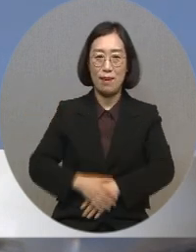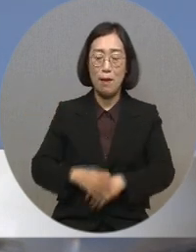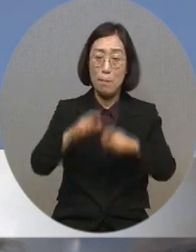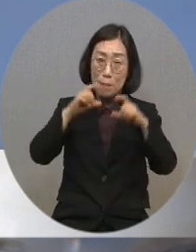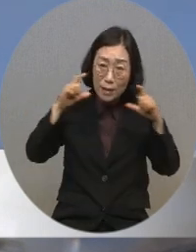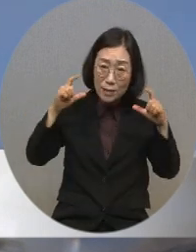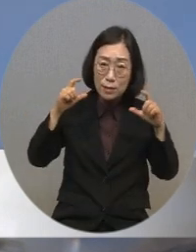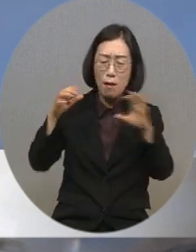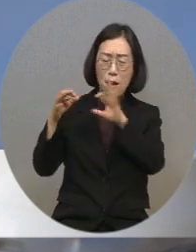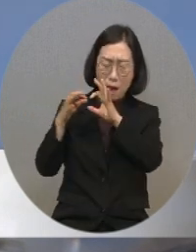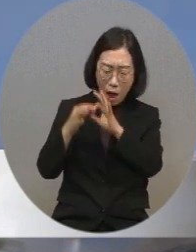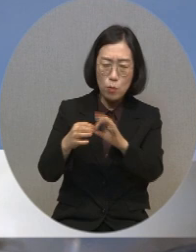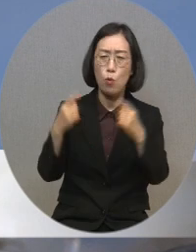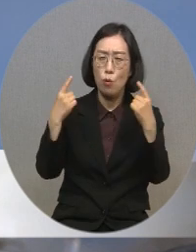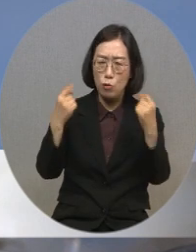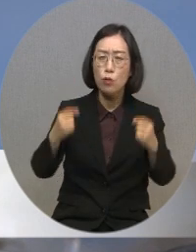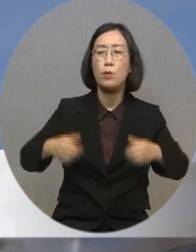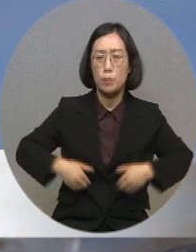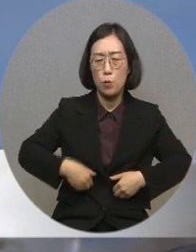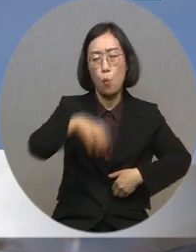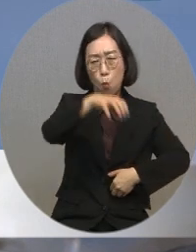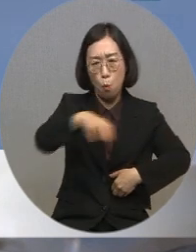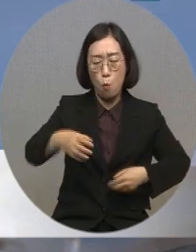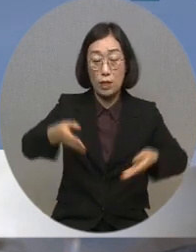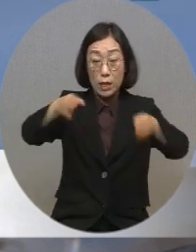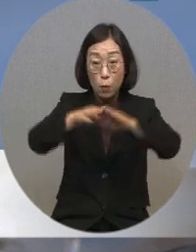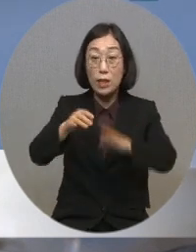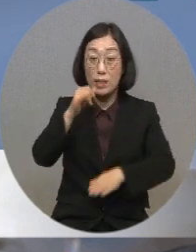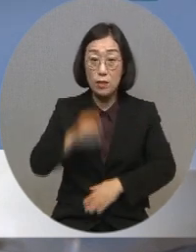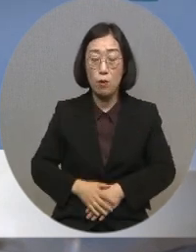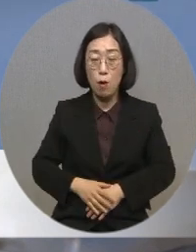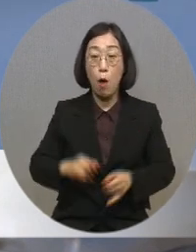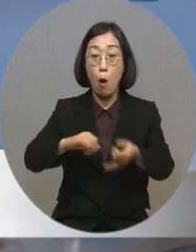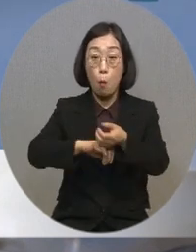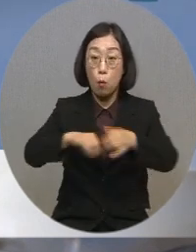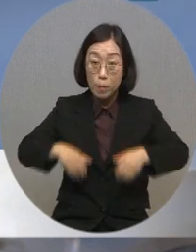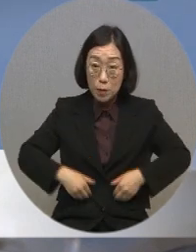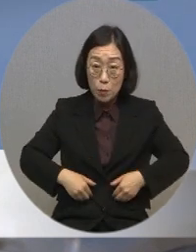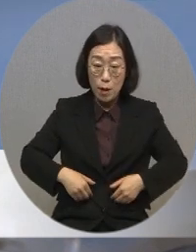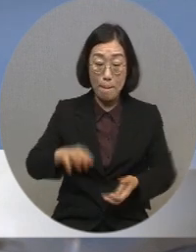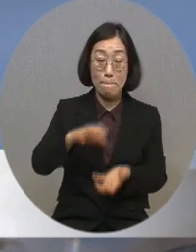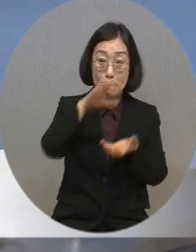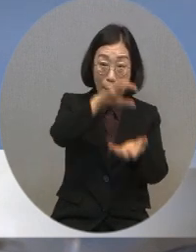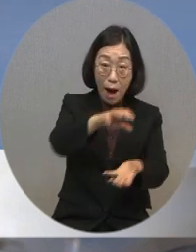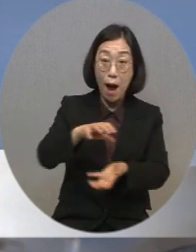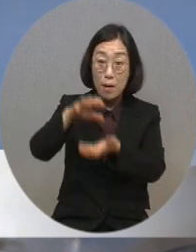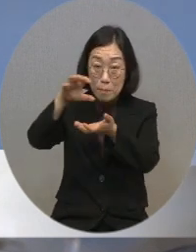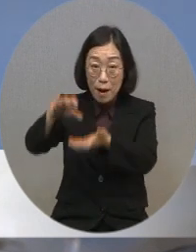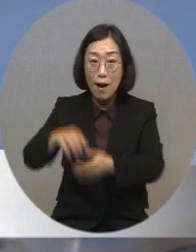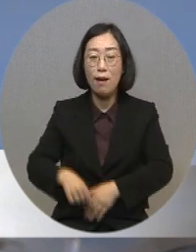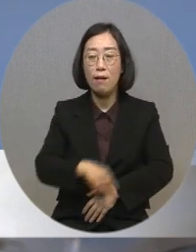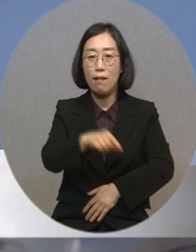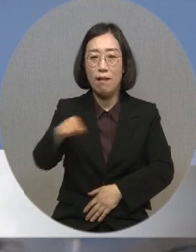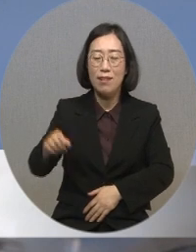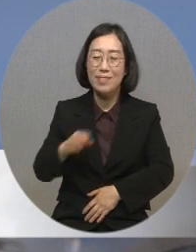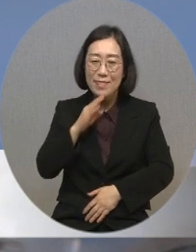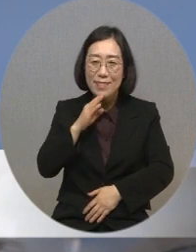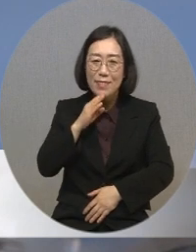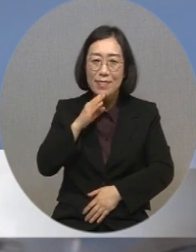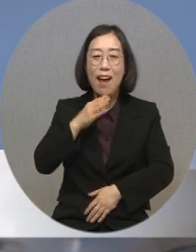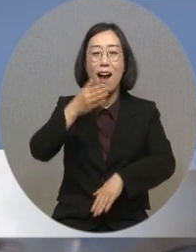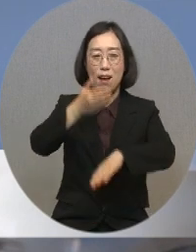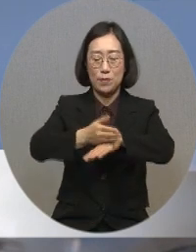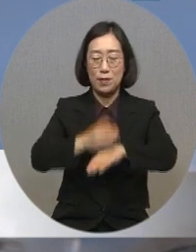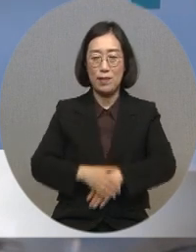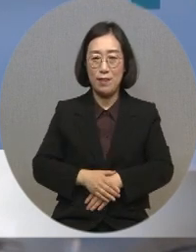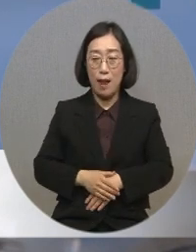아직도 쓰셔야 되는 기관들이 많이 계시는데 그런 기관이 꼭 필요한 마스크가 전달되어서 무엇보다도 감사드리고요. 또